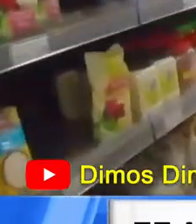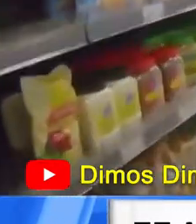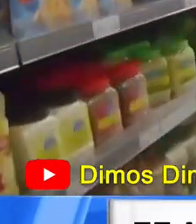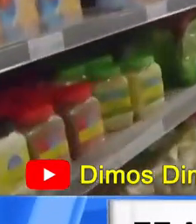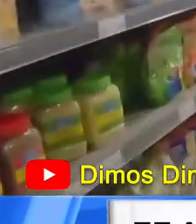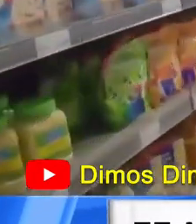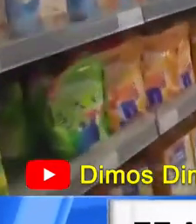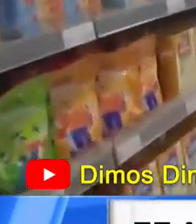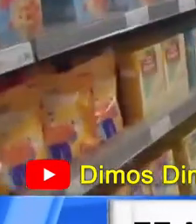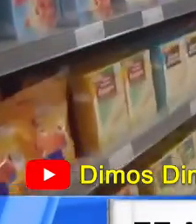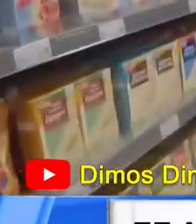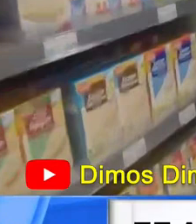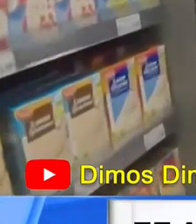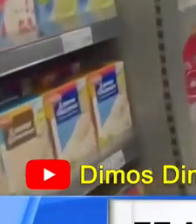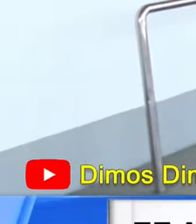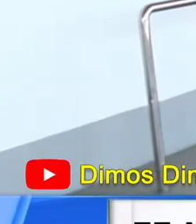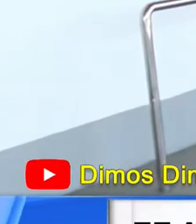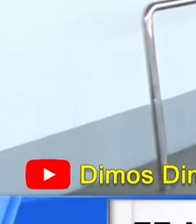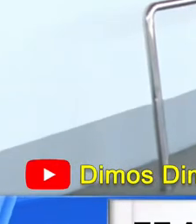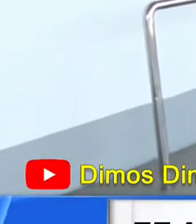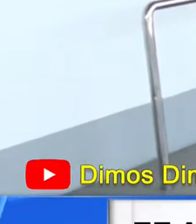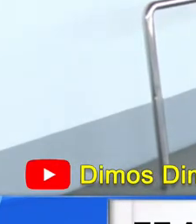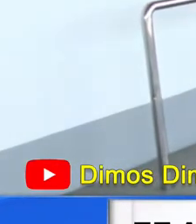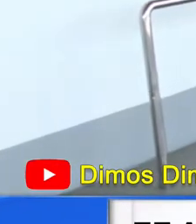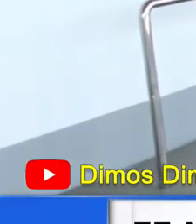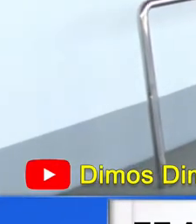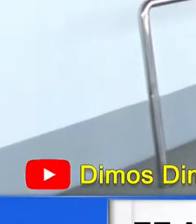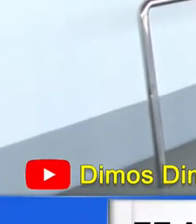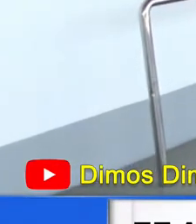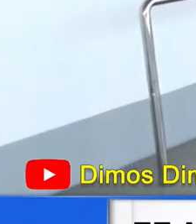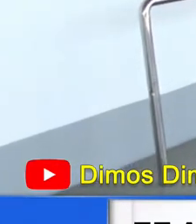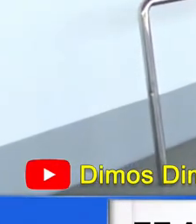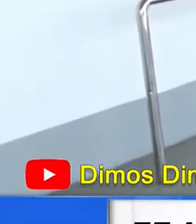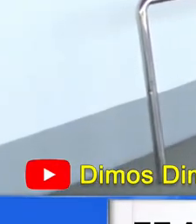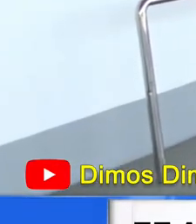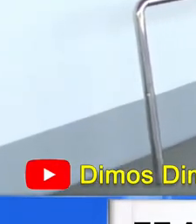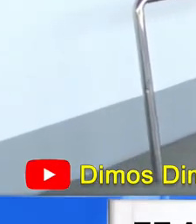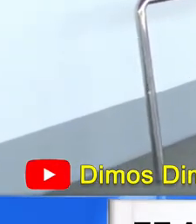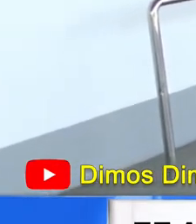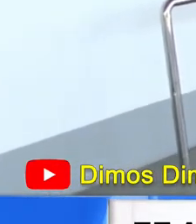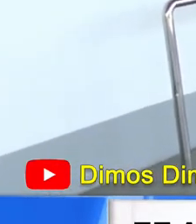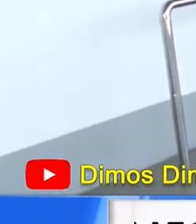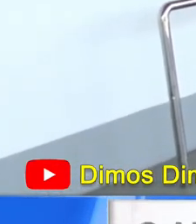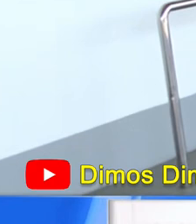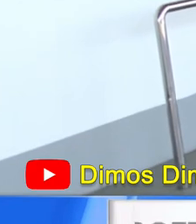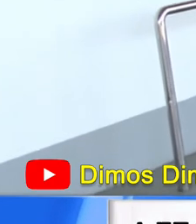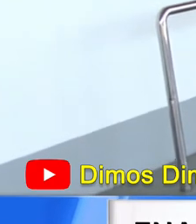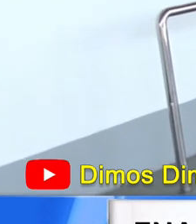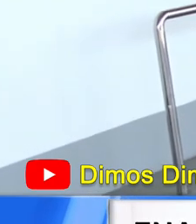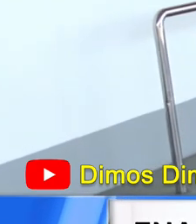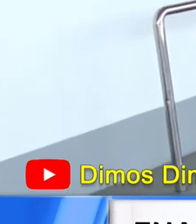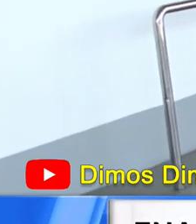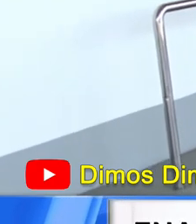ανάγκης εξανεμίζει την αγοραστική τους δύναμη υπάρχουν εκκρεμότητες κάθε μήνα και συνέχεια παίρνουμε δανικά για να